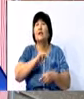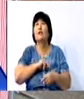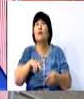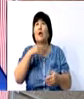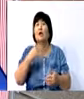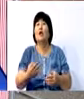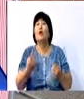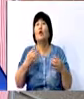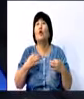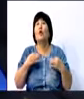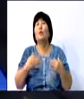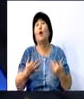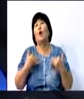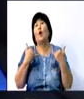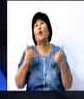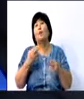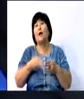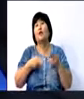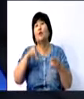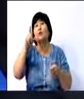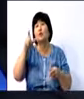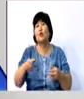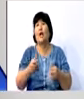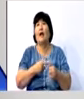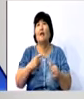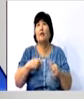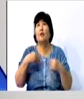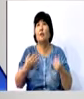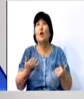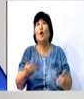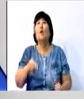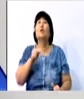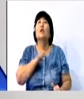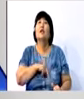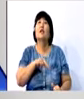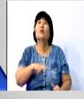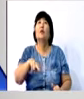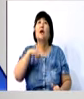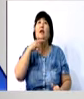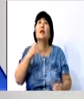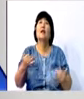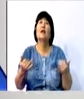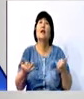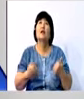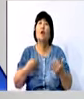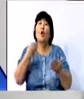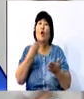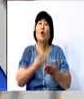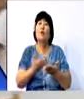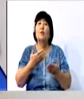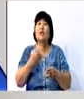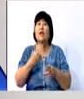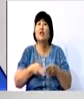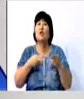ақталып, төл мерекесінде құрметті темір жолшы атанып отыр. Осында еңбегімізді елеп ескеріп, құрметті темір жолшы